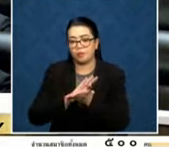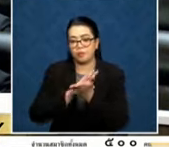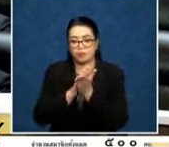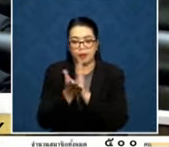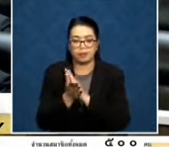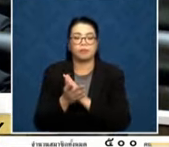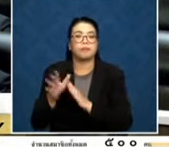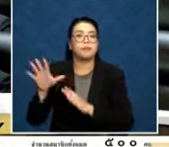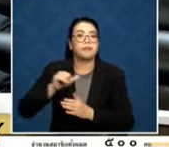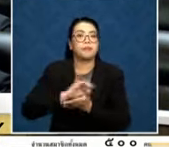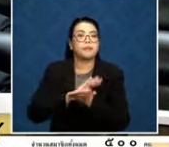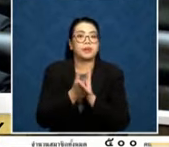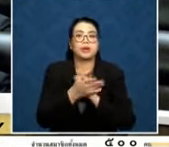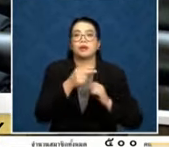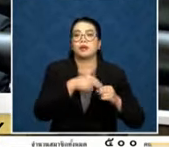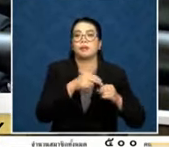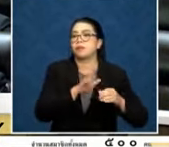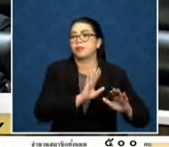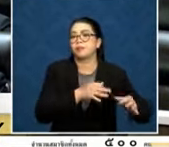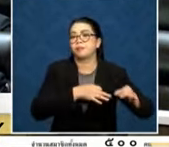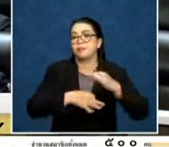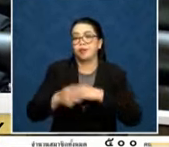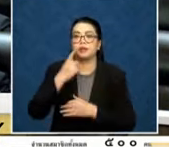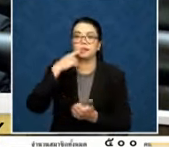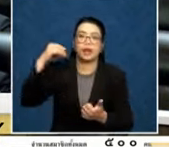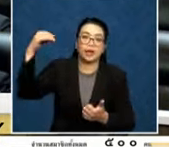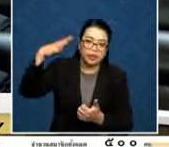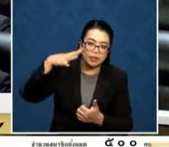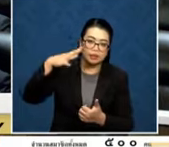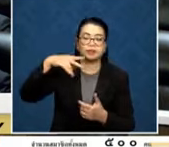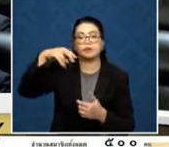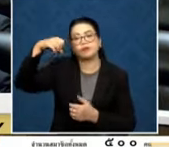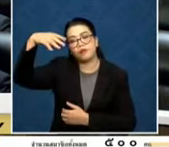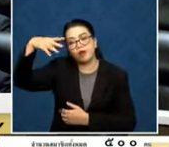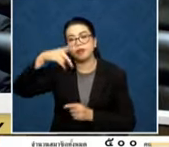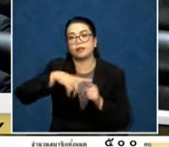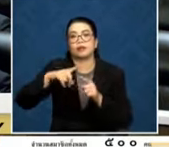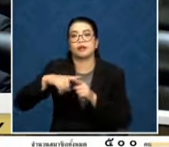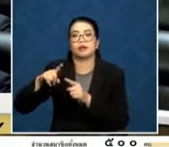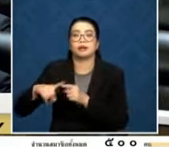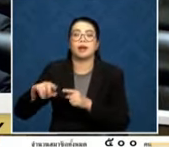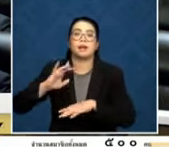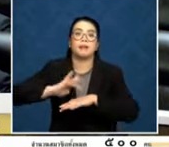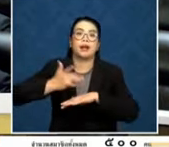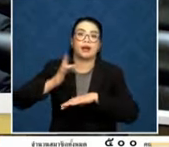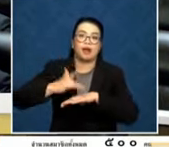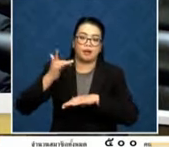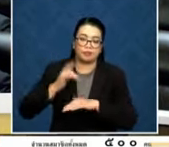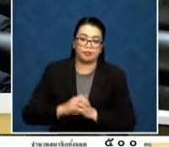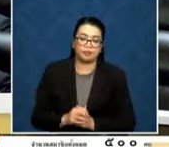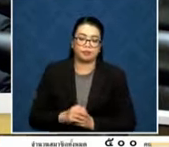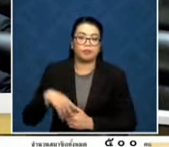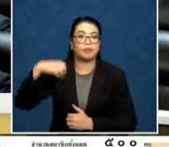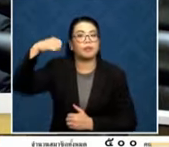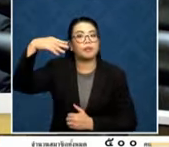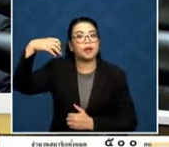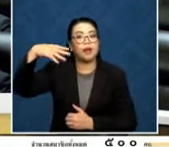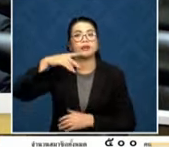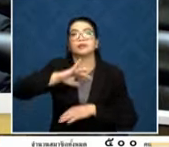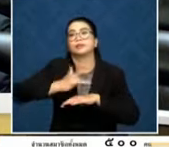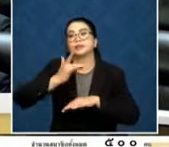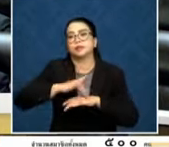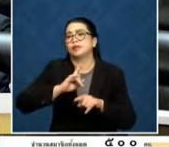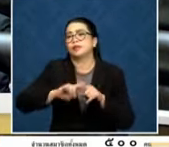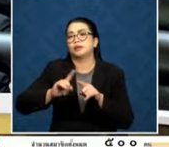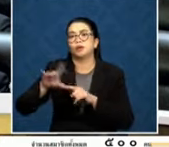พลังงานพลังงานทดแทนในอนาคตครับเรามีแผนแม่บทครับอย่าง Smartgrd planที่ออกมาตั้งแต่ปี 58ครับหรือแผน